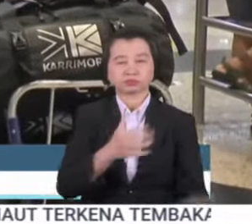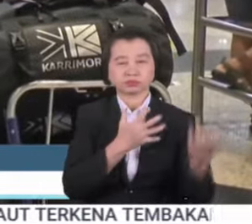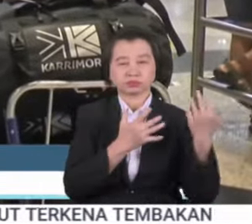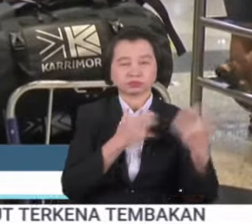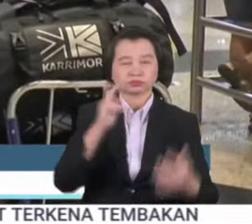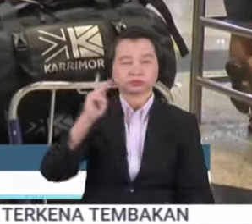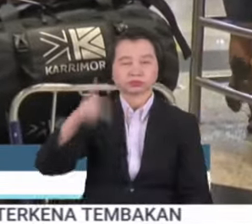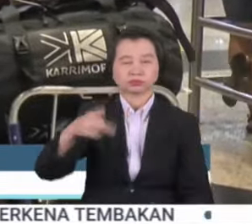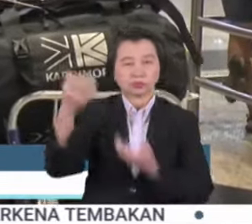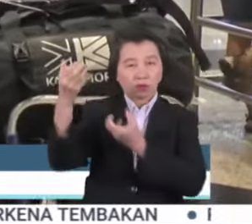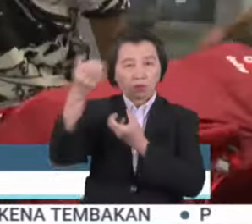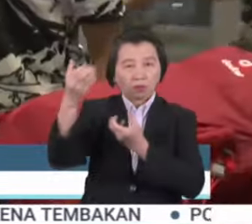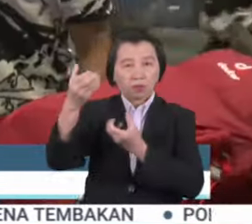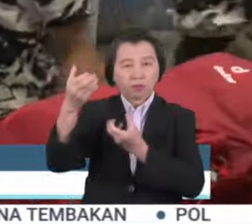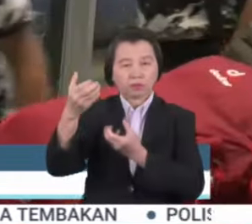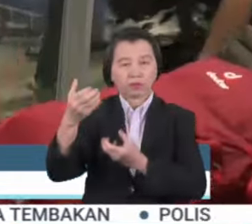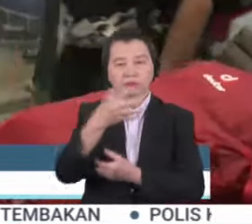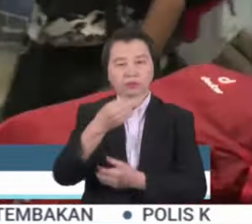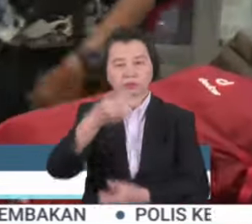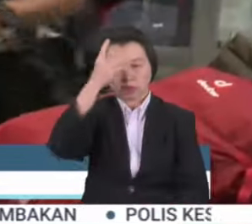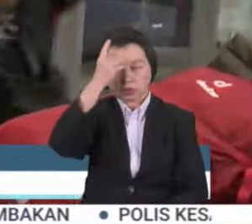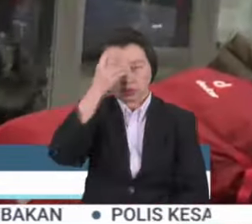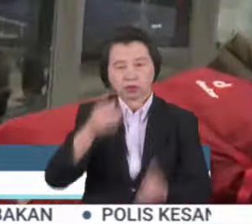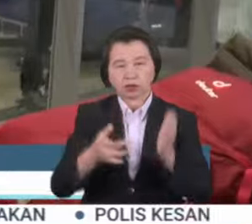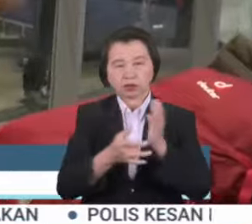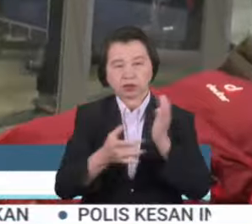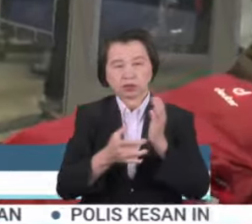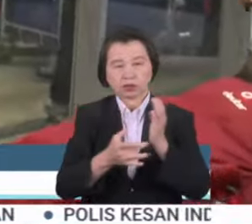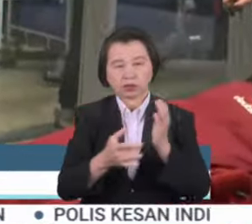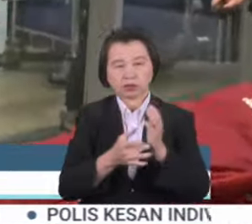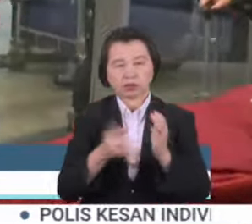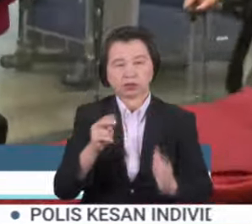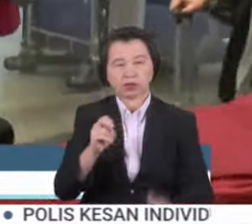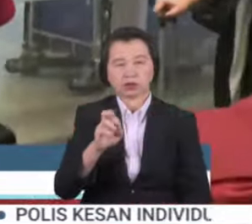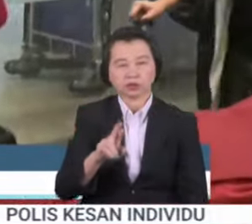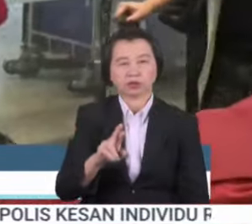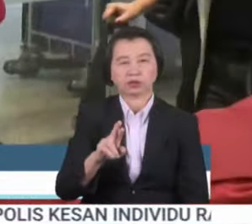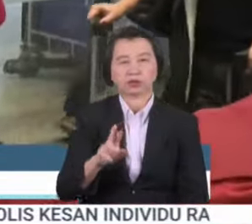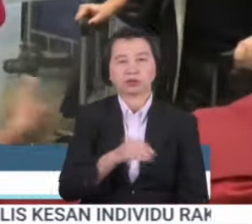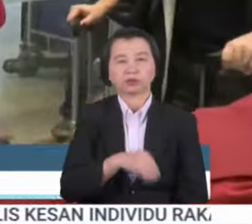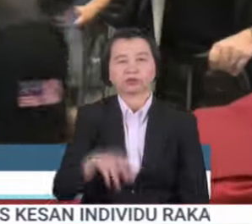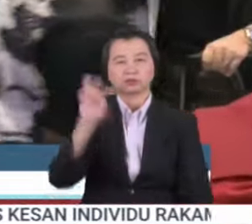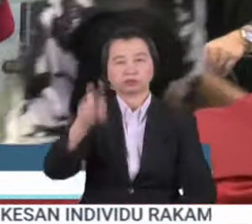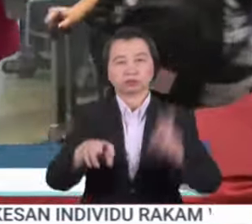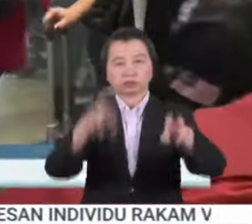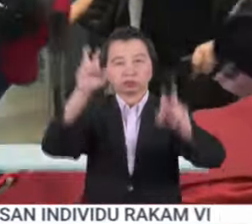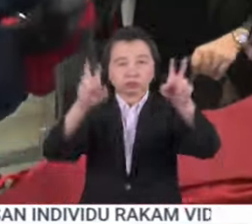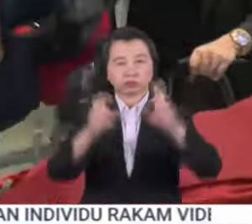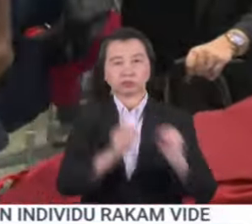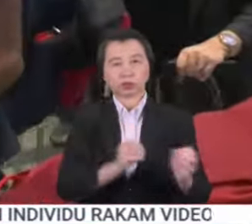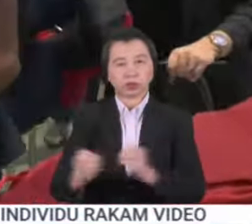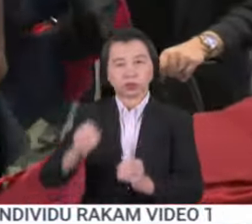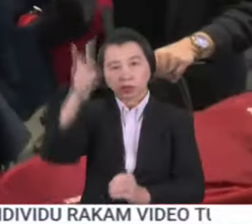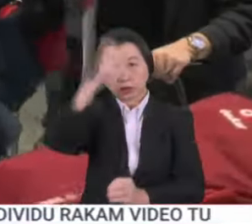Ketua Pengarah Bomba dan Penyelamat Malaysia, Datuk Teknologis Nur Hisham Muhammad. Ekspedisi